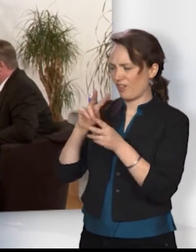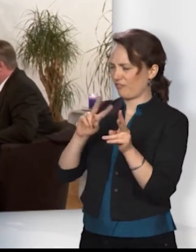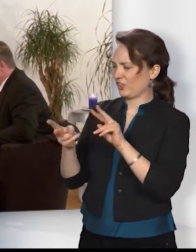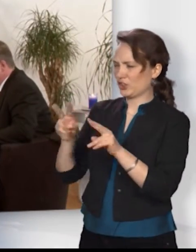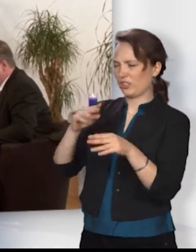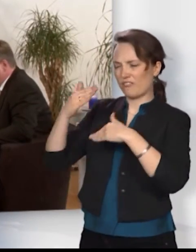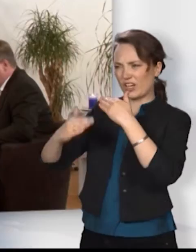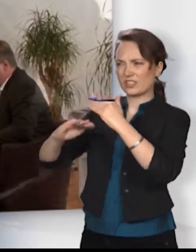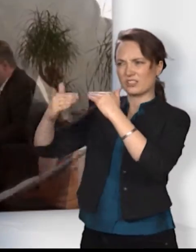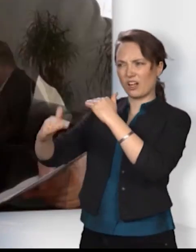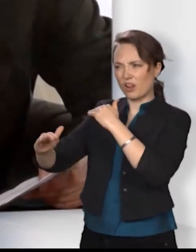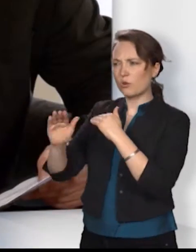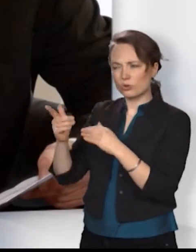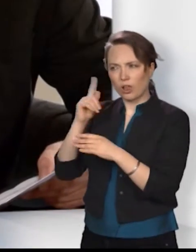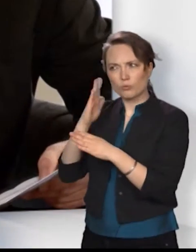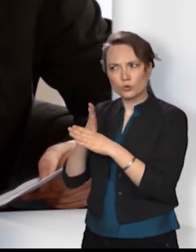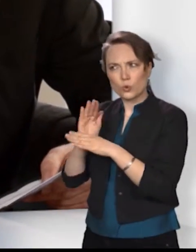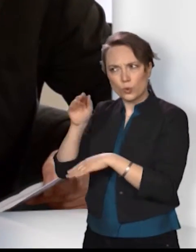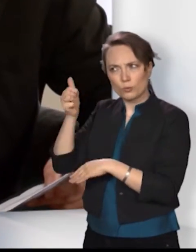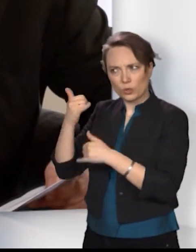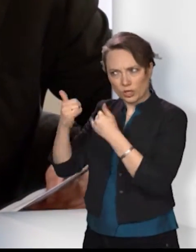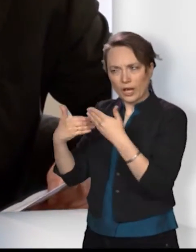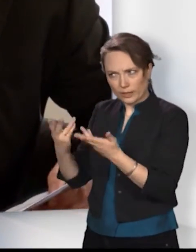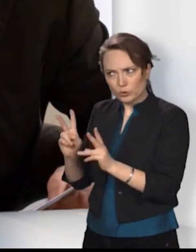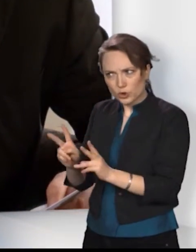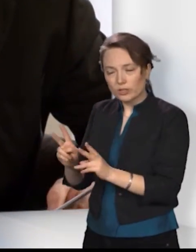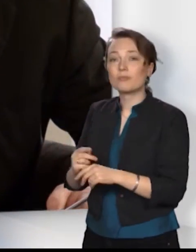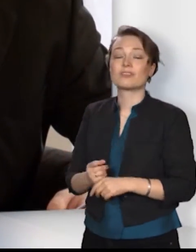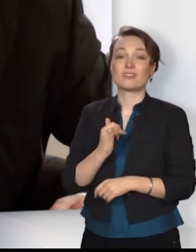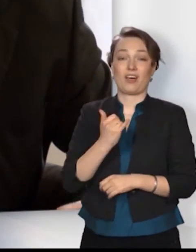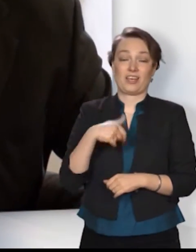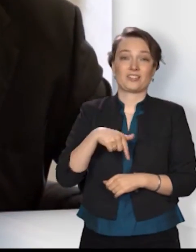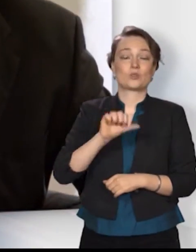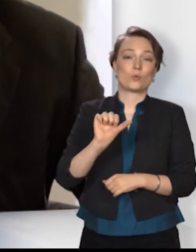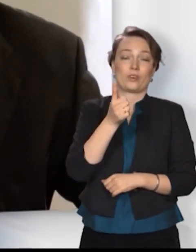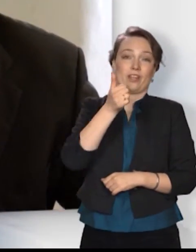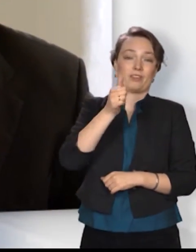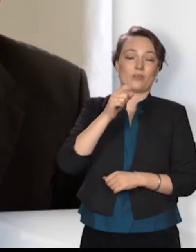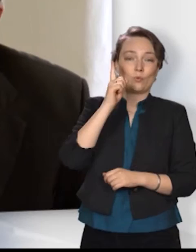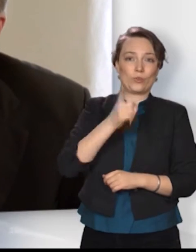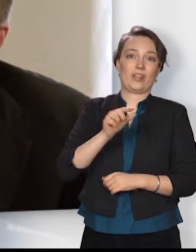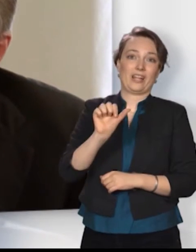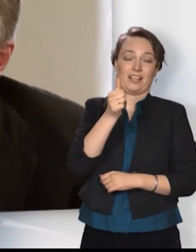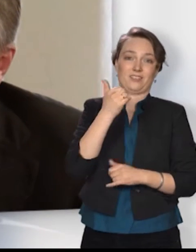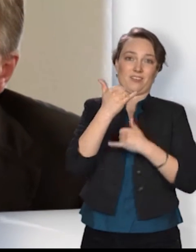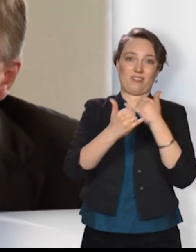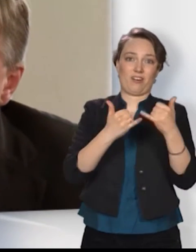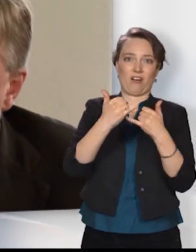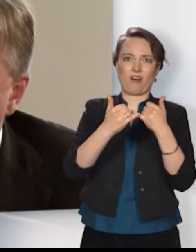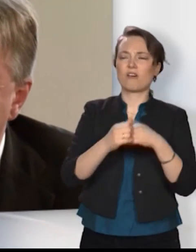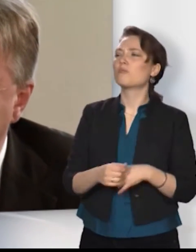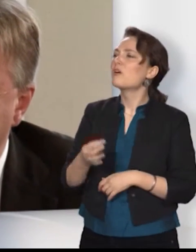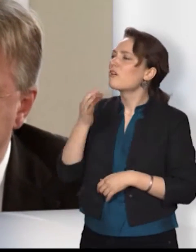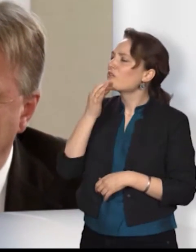bewegte Vergangenheit und es gibt sie auch schon seit über 100 Jahren, wenn ich richtig informiert bin. Im 101. Jahr sind wir. Warum